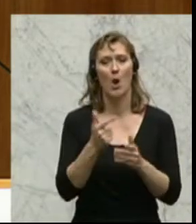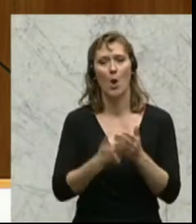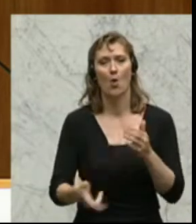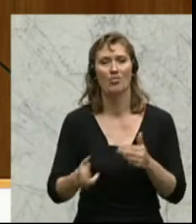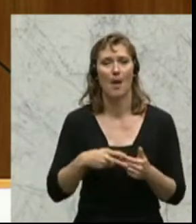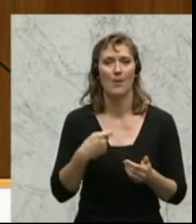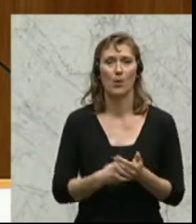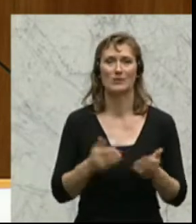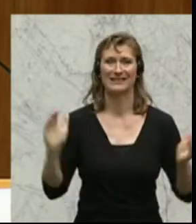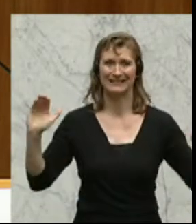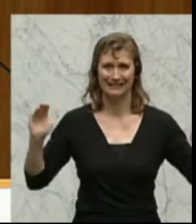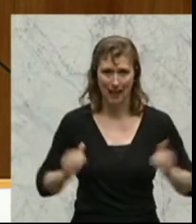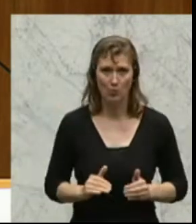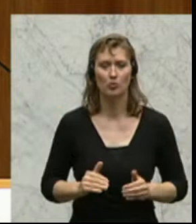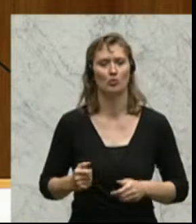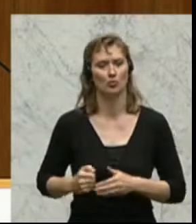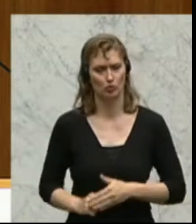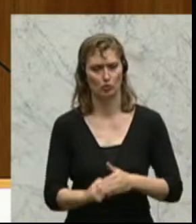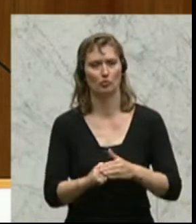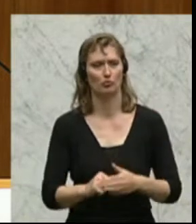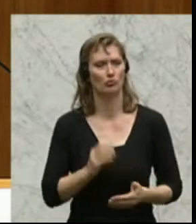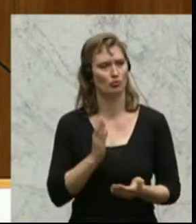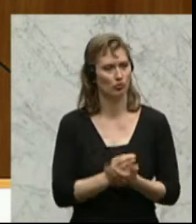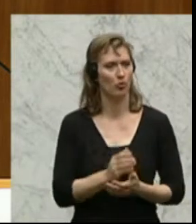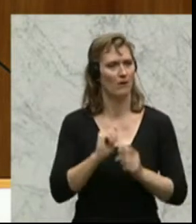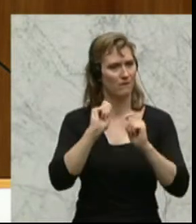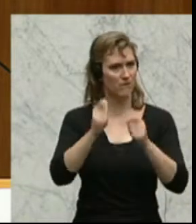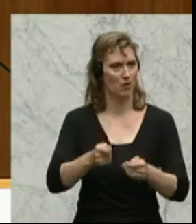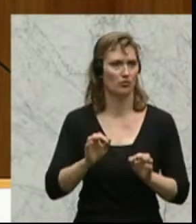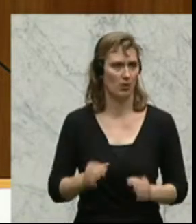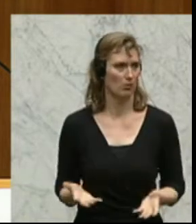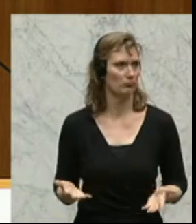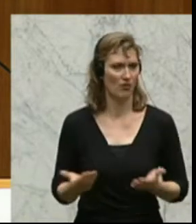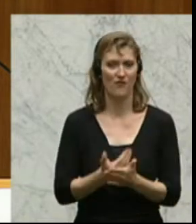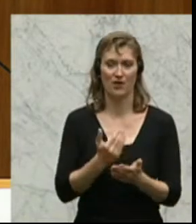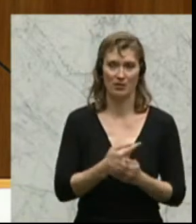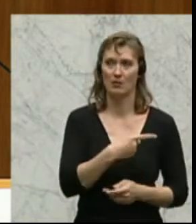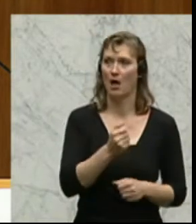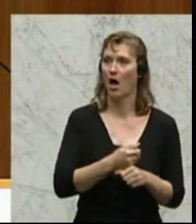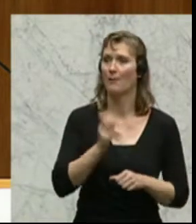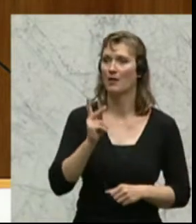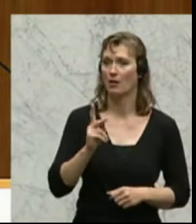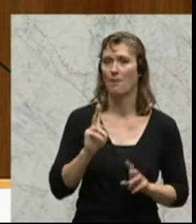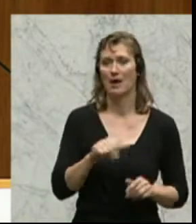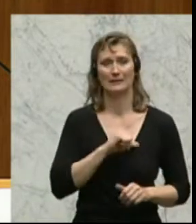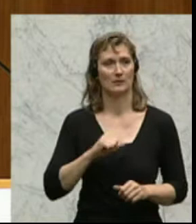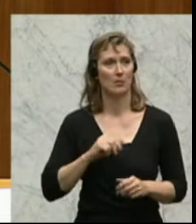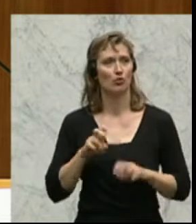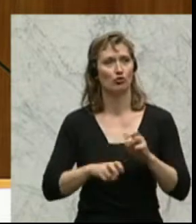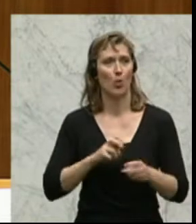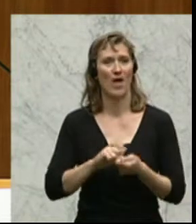leisten. Das wäre schon ein erster konkreter Vorschlag, den die Vertreter der Arbeiterkammer in der Steuerreformkommission machen